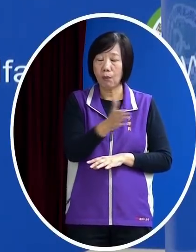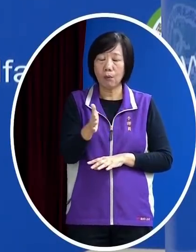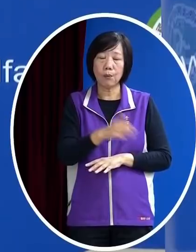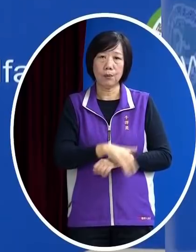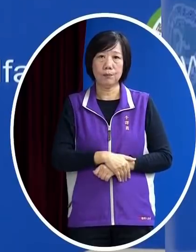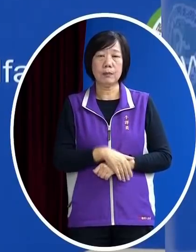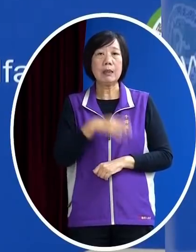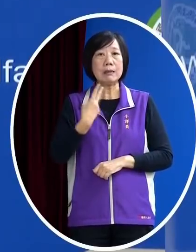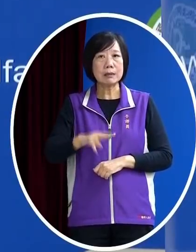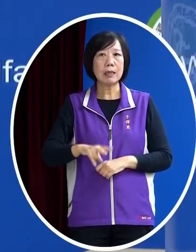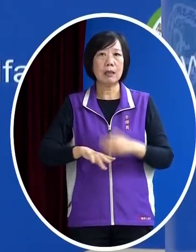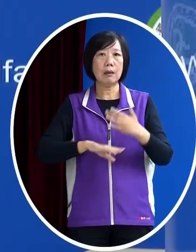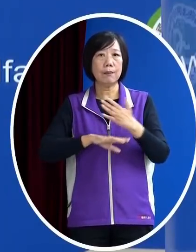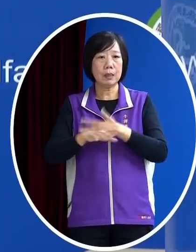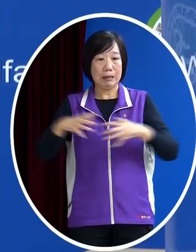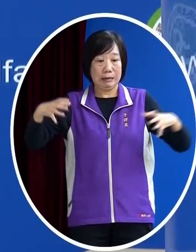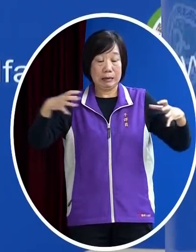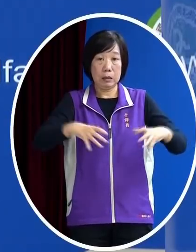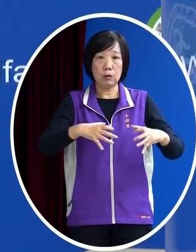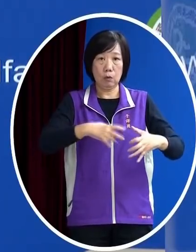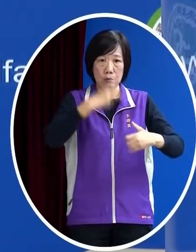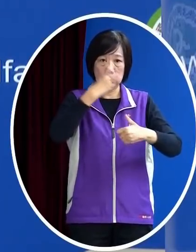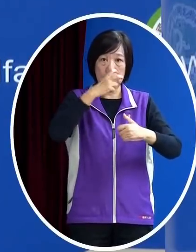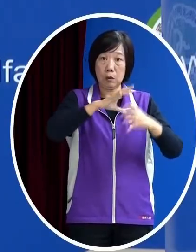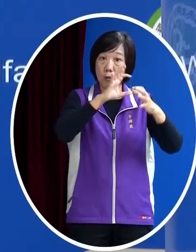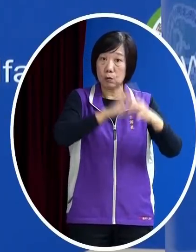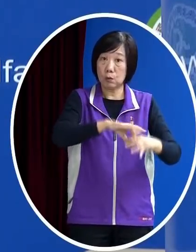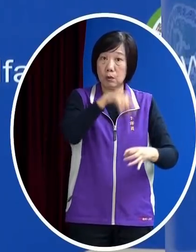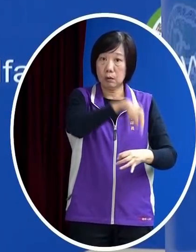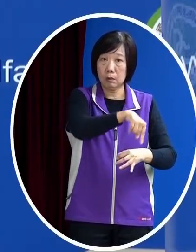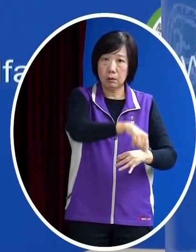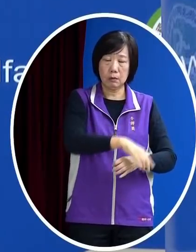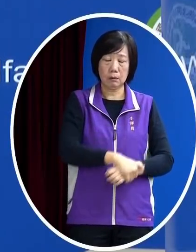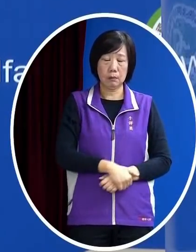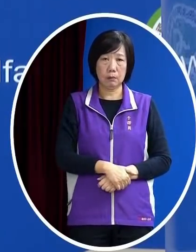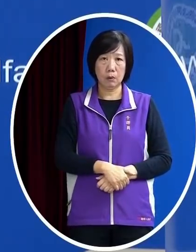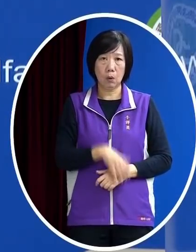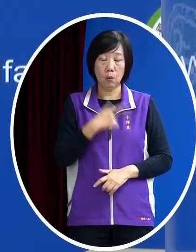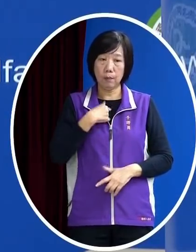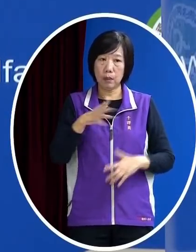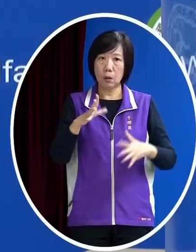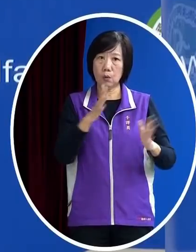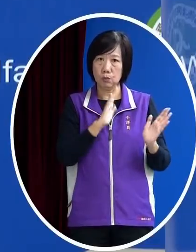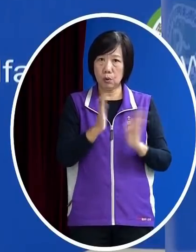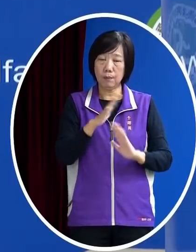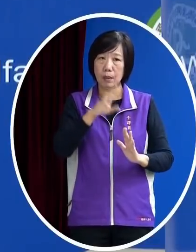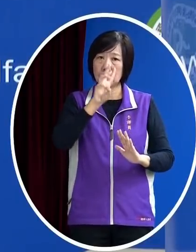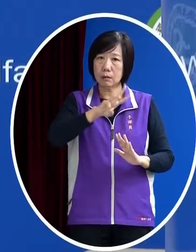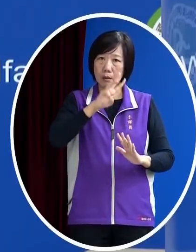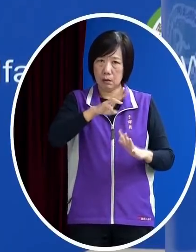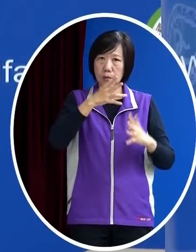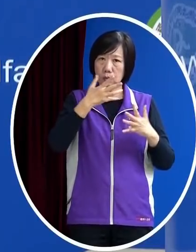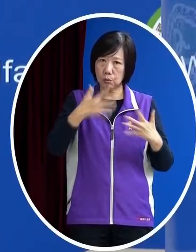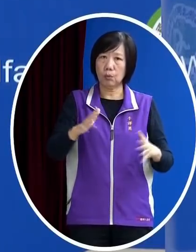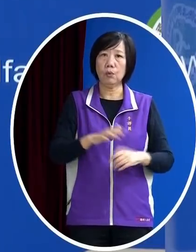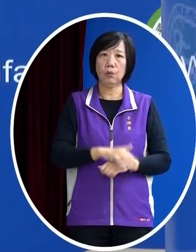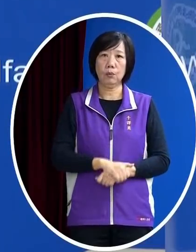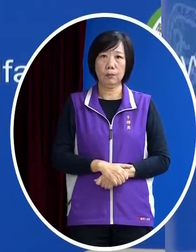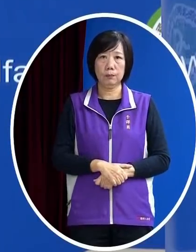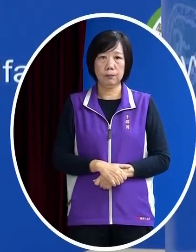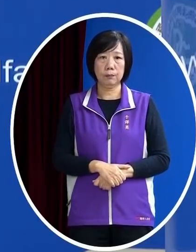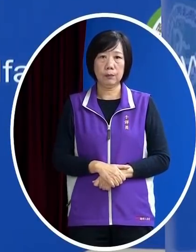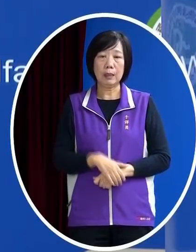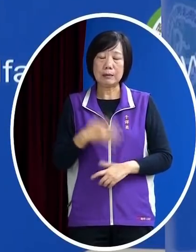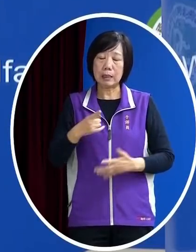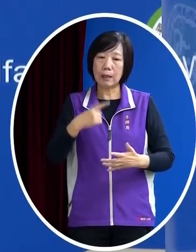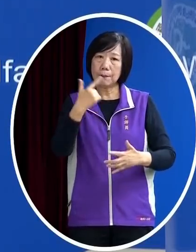还有我们的集中检疫所，好，那今天检疫所我们基本上是准备了3000出头间，那不过有一些也在，好，